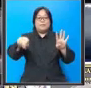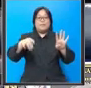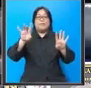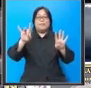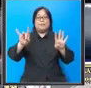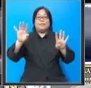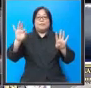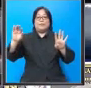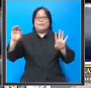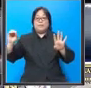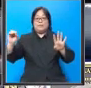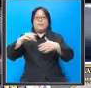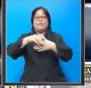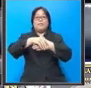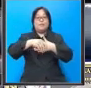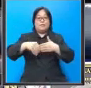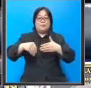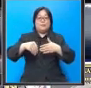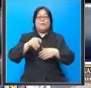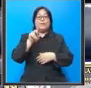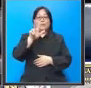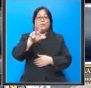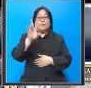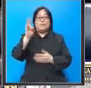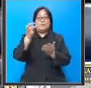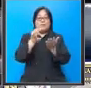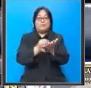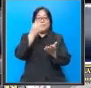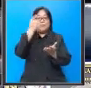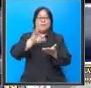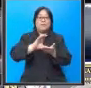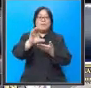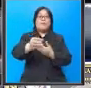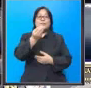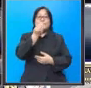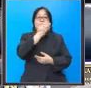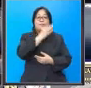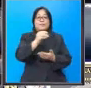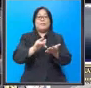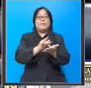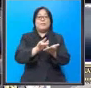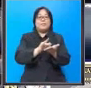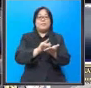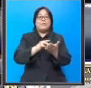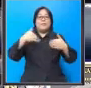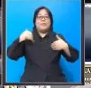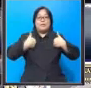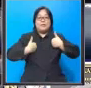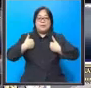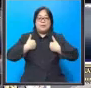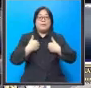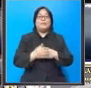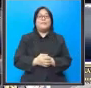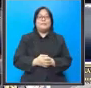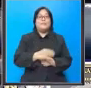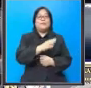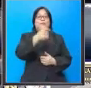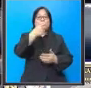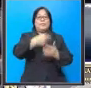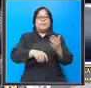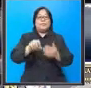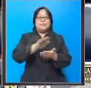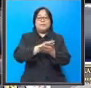68888 Justin bagi Berapa ongkos makanan dan obat-obatan herbal ia setiap kos